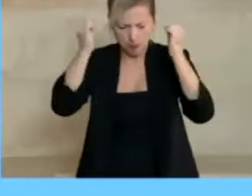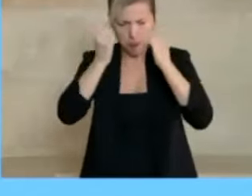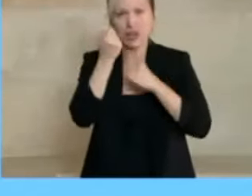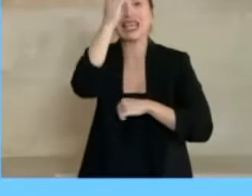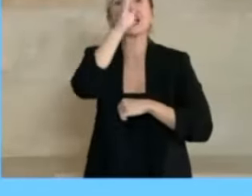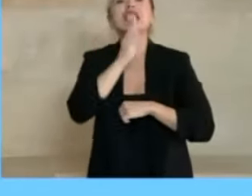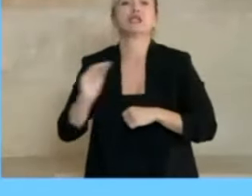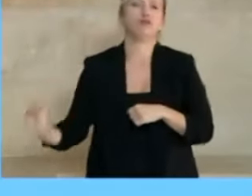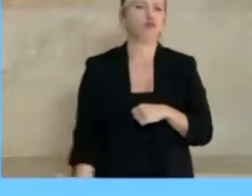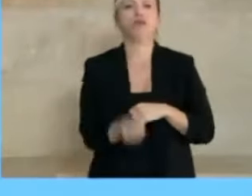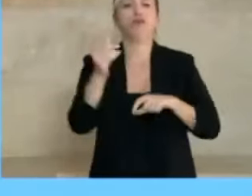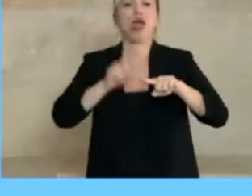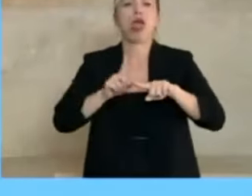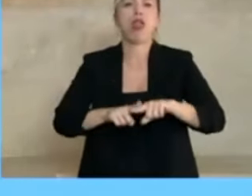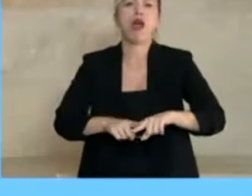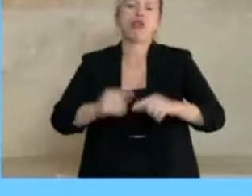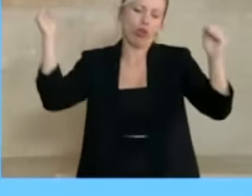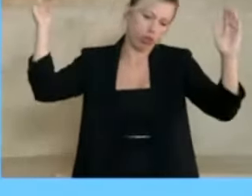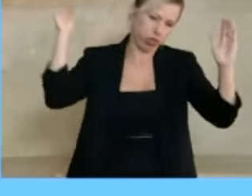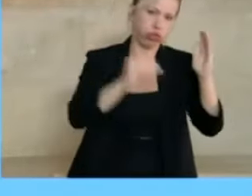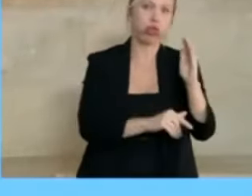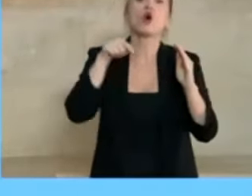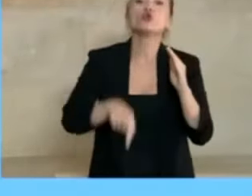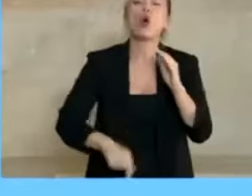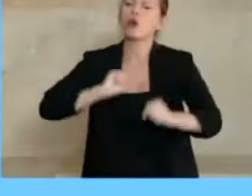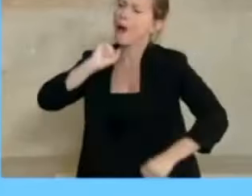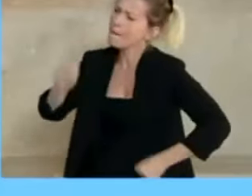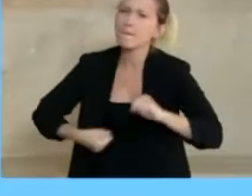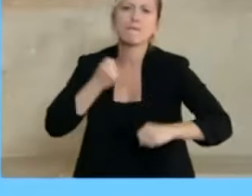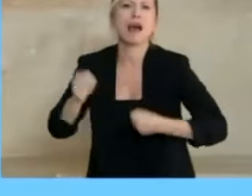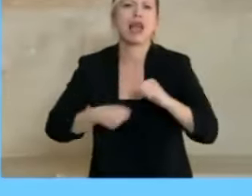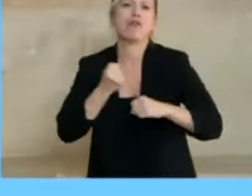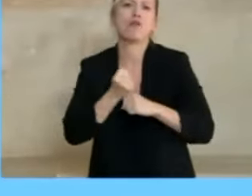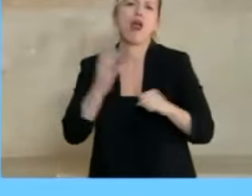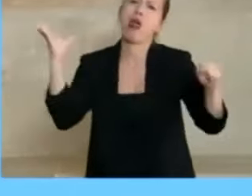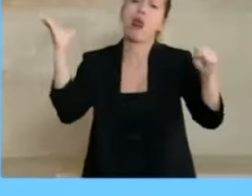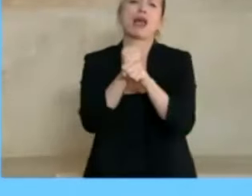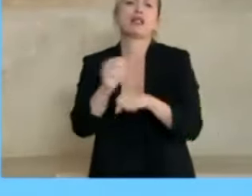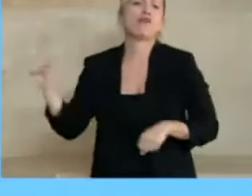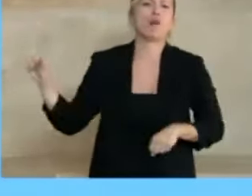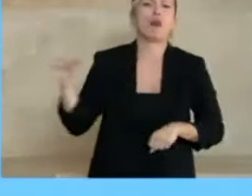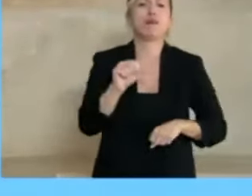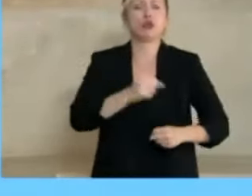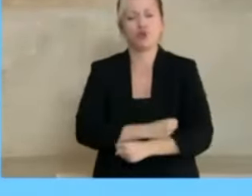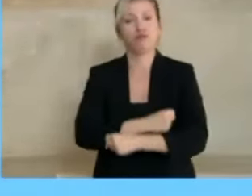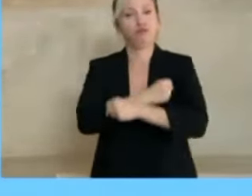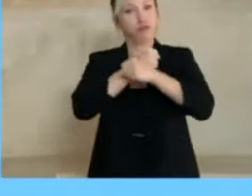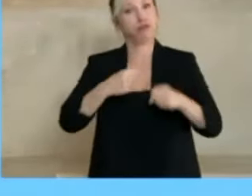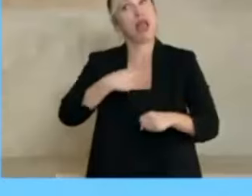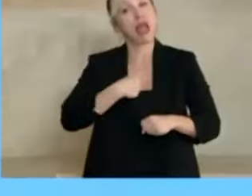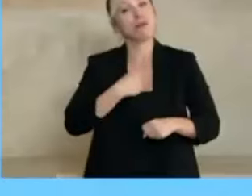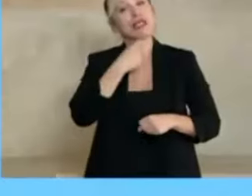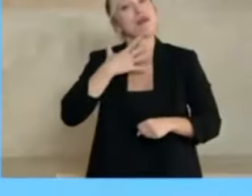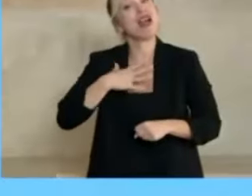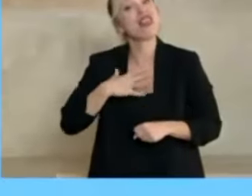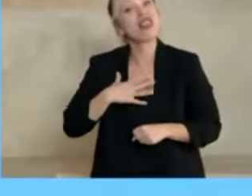κρίση και τώρα πασχίζουμε να ανακτήσουμε με ταχύτητα το χαμένο έδαφος. Όταν λοιπόν λέμε σταθερά πιο κοντά στην Ευρώπη, εννοούμε